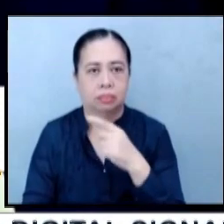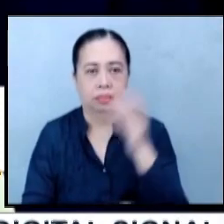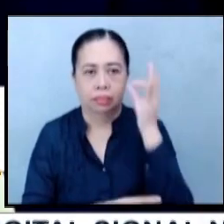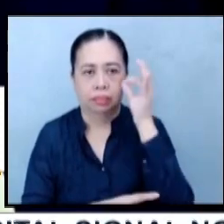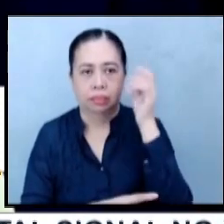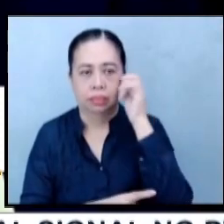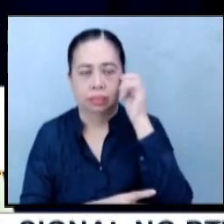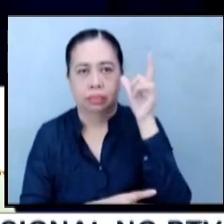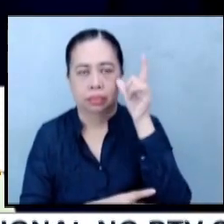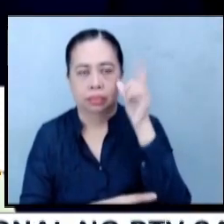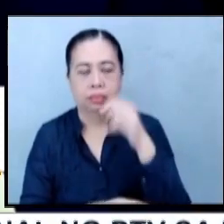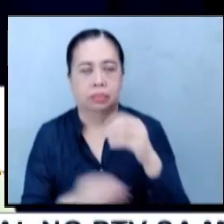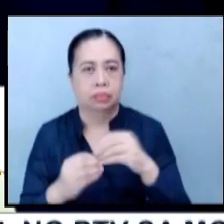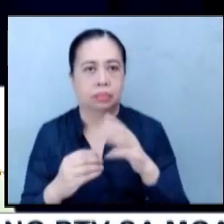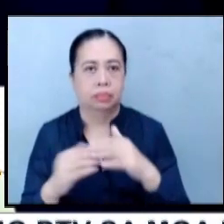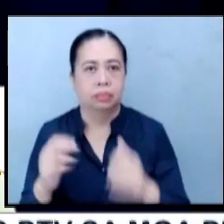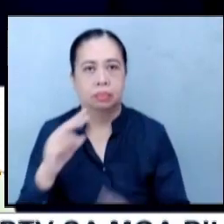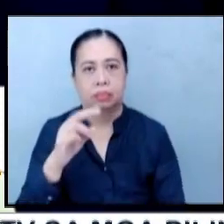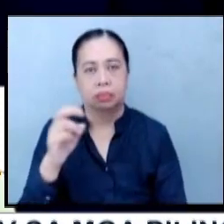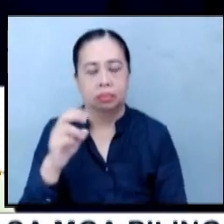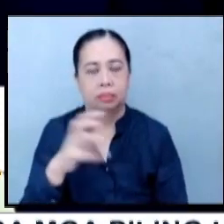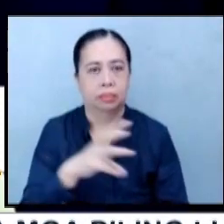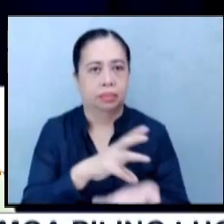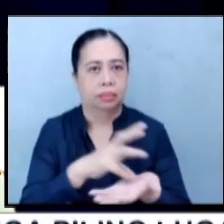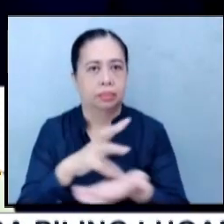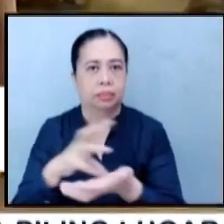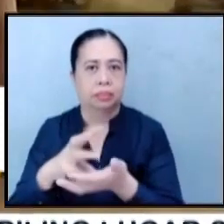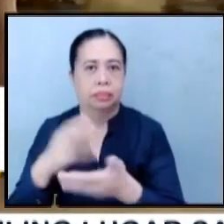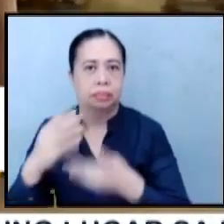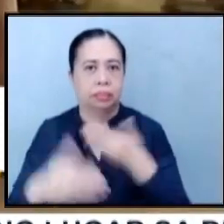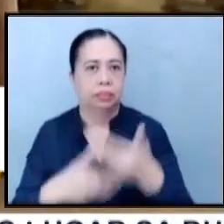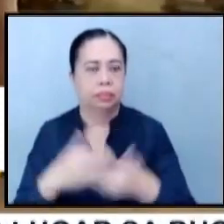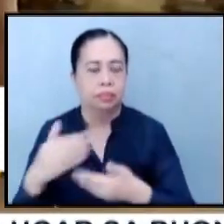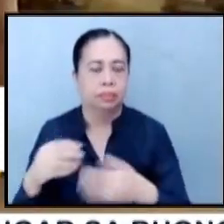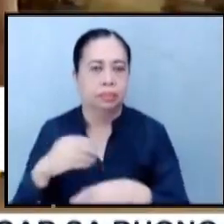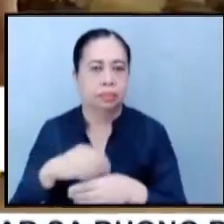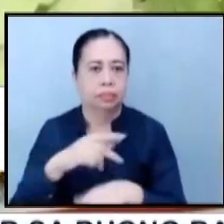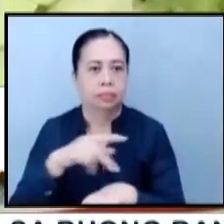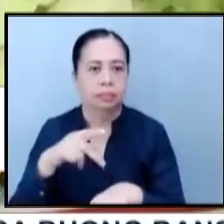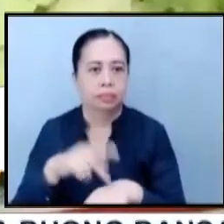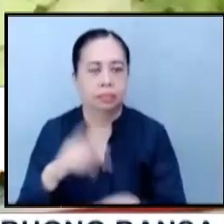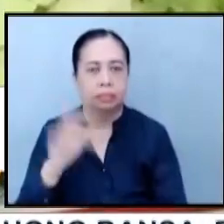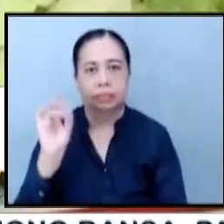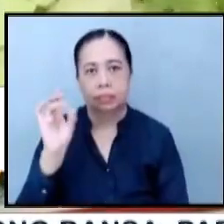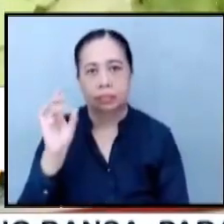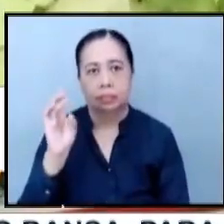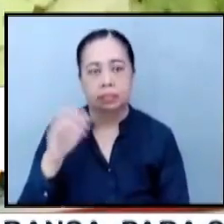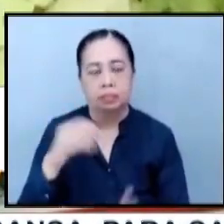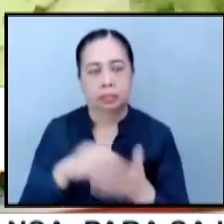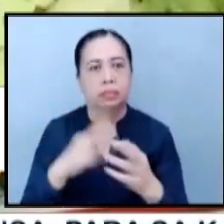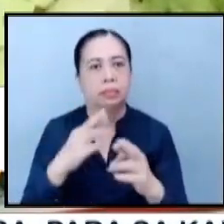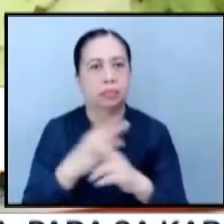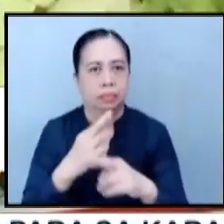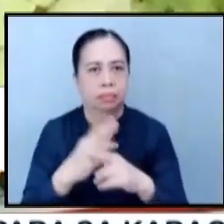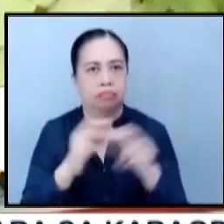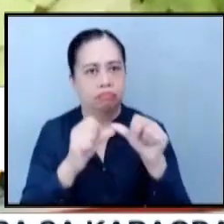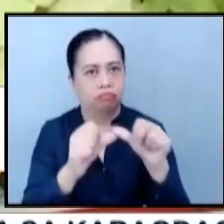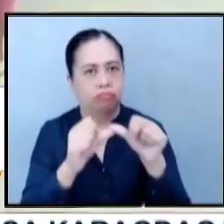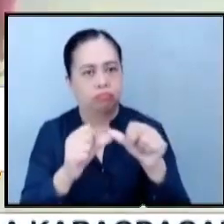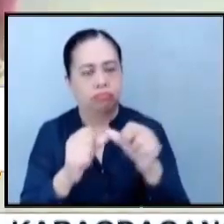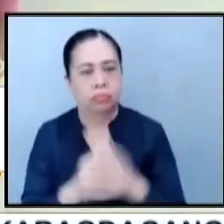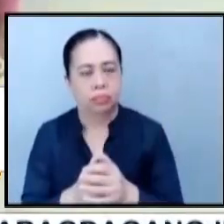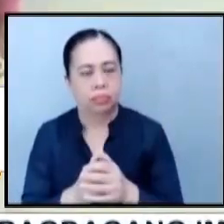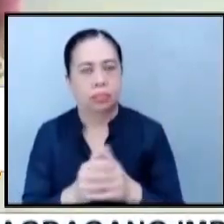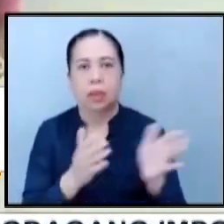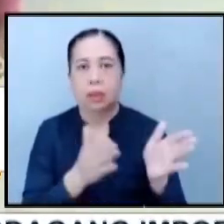na higit 200 kadiwa sites na ang operational sa buong bansa. 17 sa mga ito ay regularong operasyon. Balak din ng